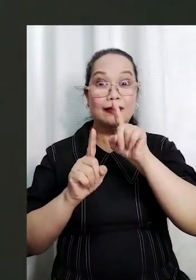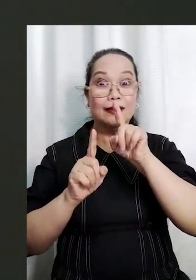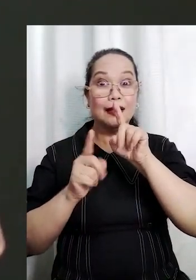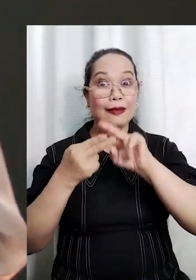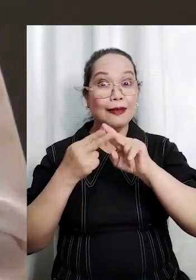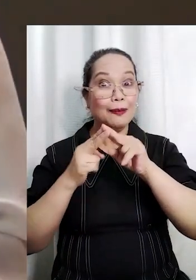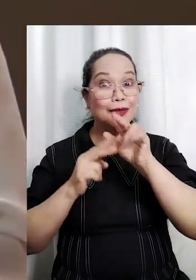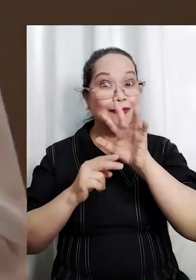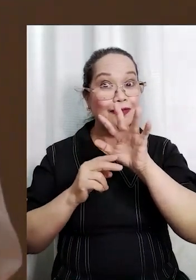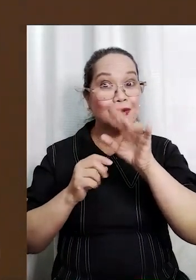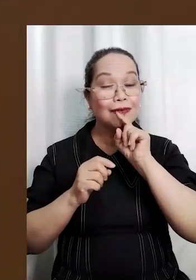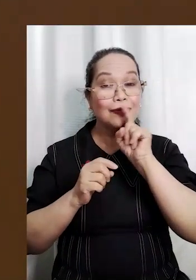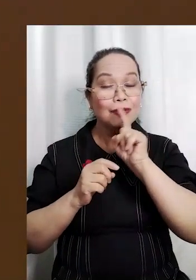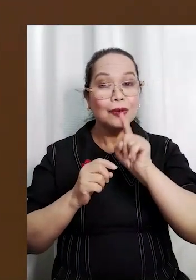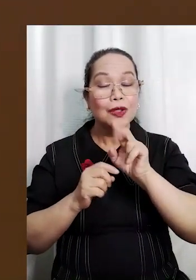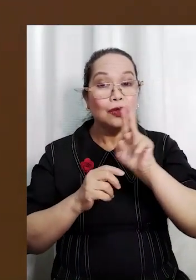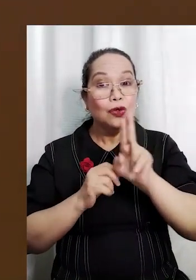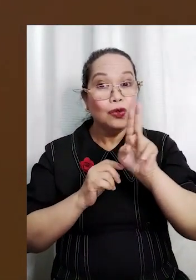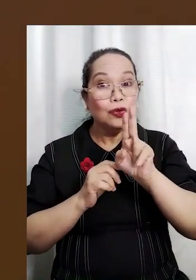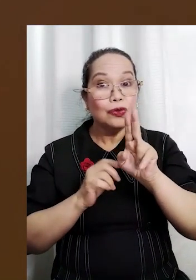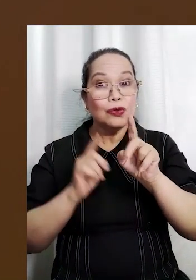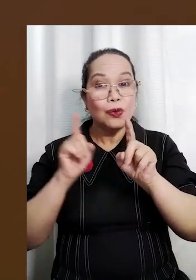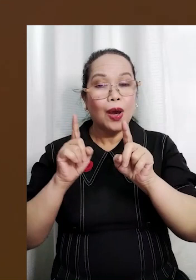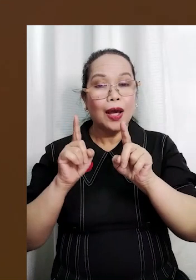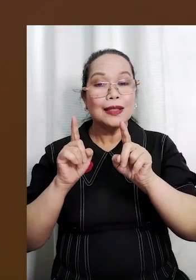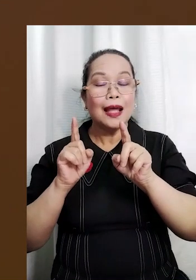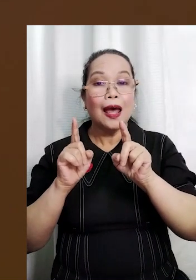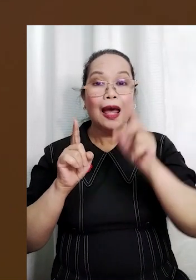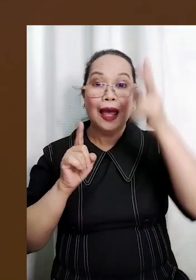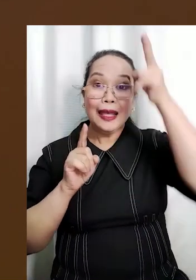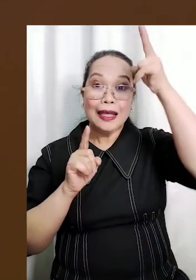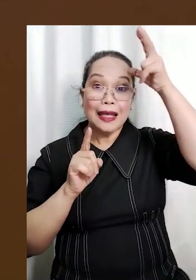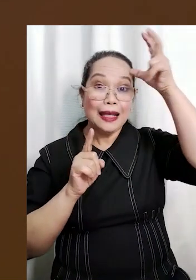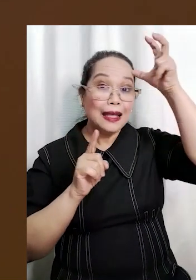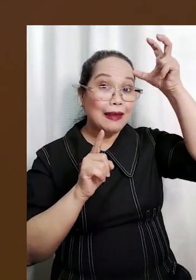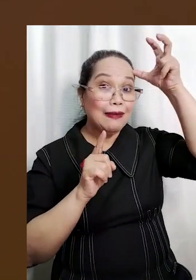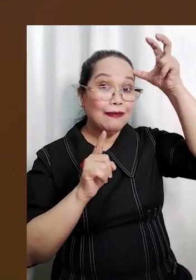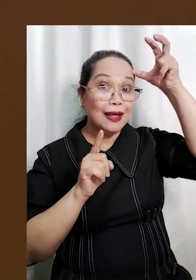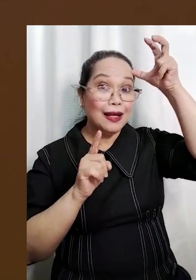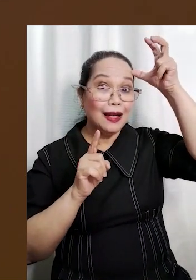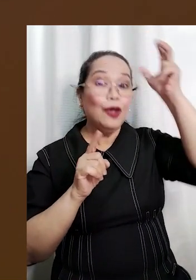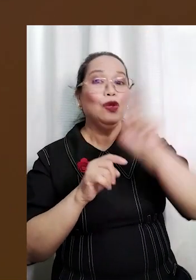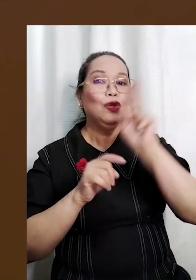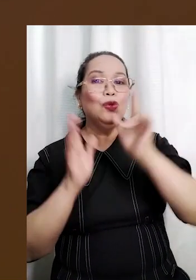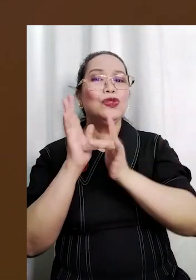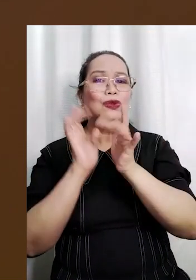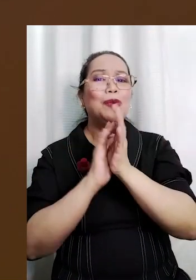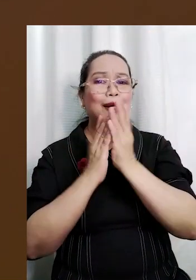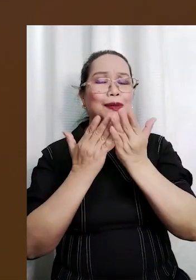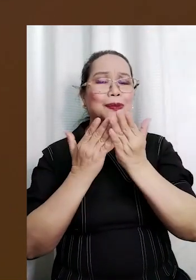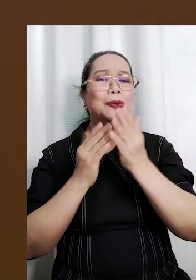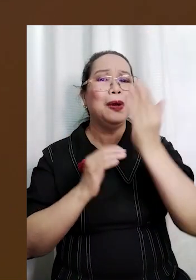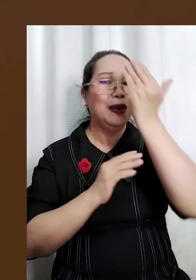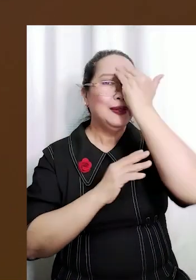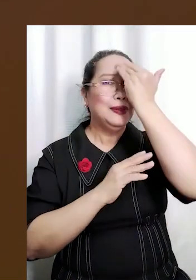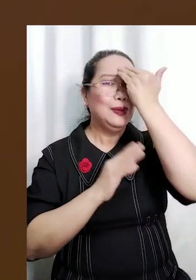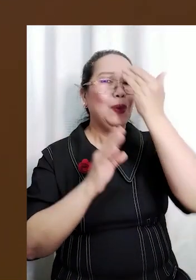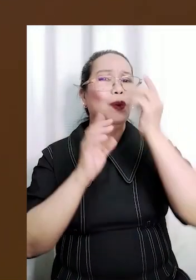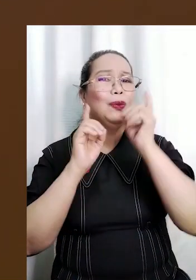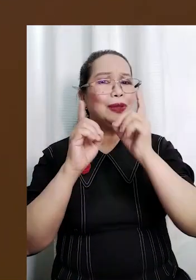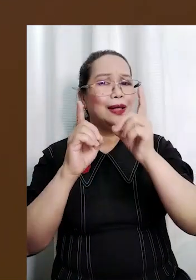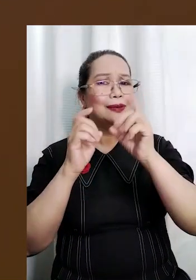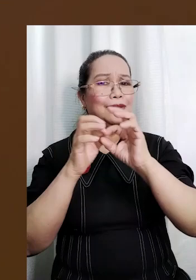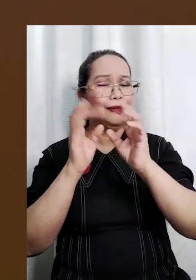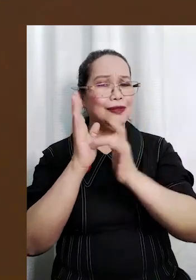5. Gumagamit din ng Bible ang devil. Alam niya ang doktrina ng